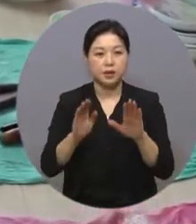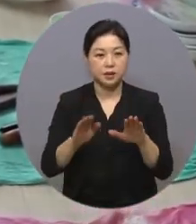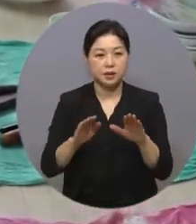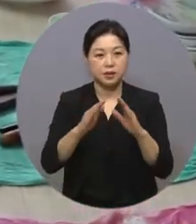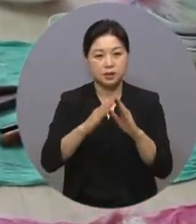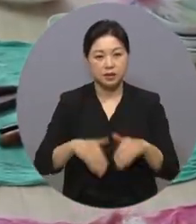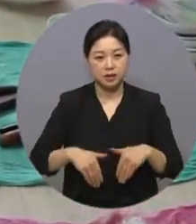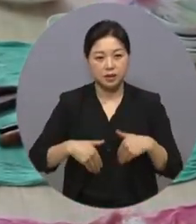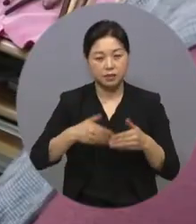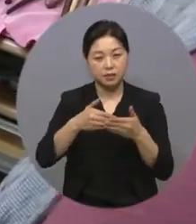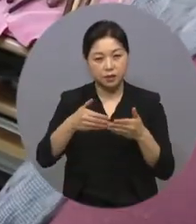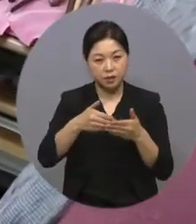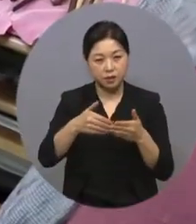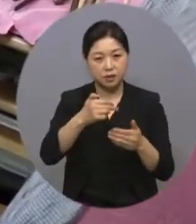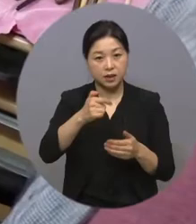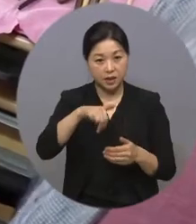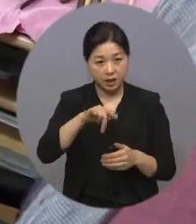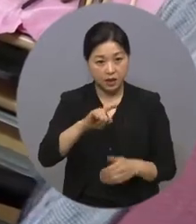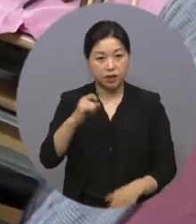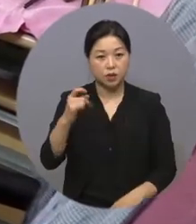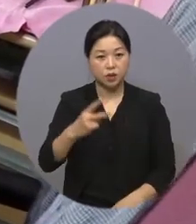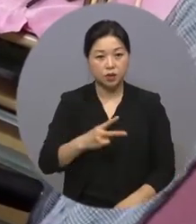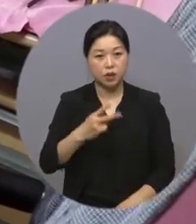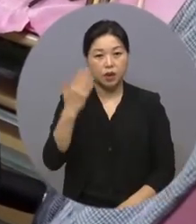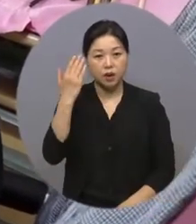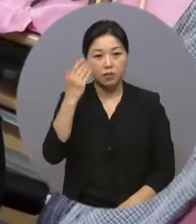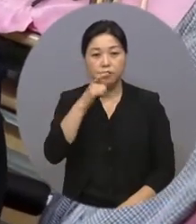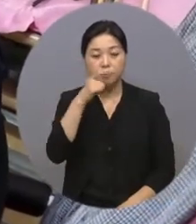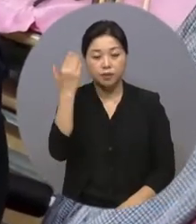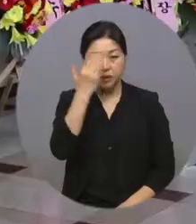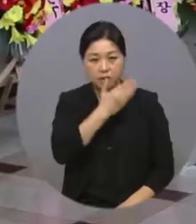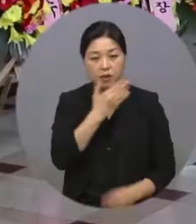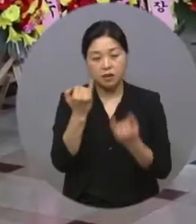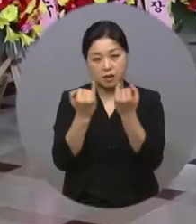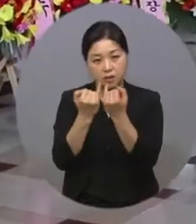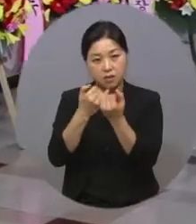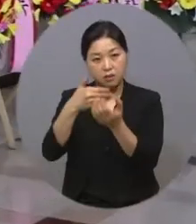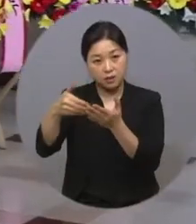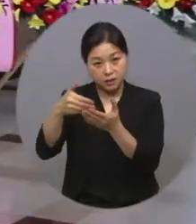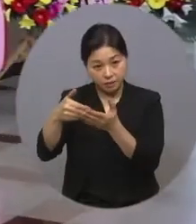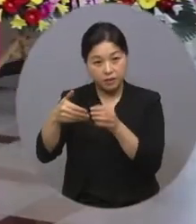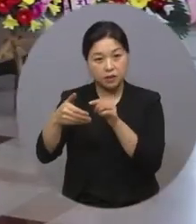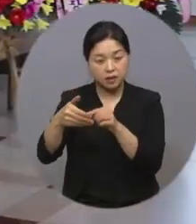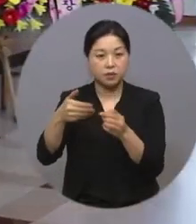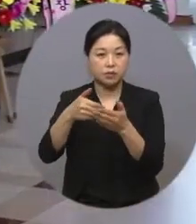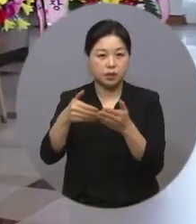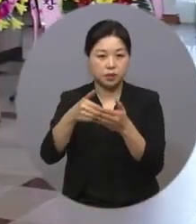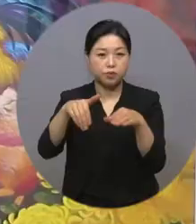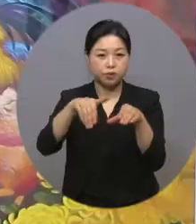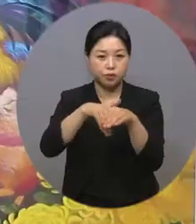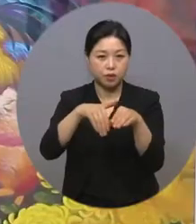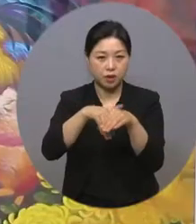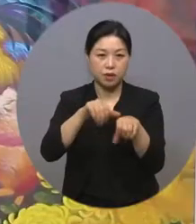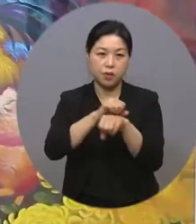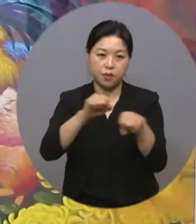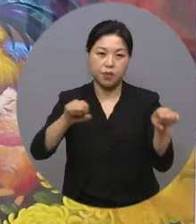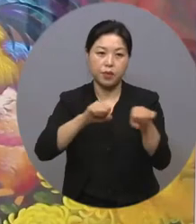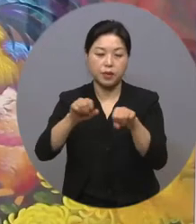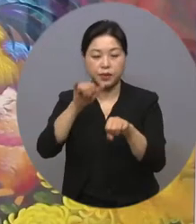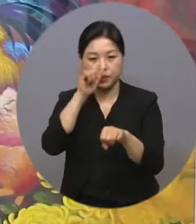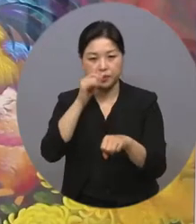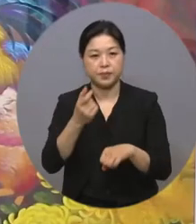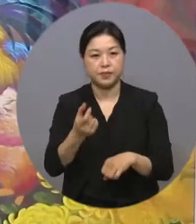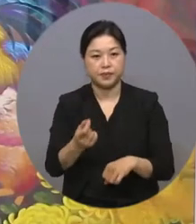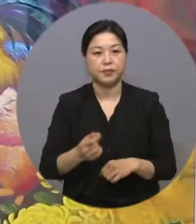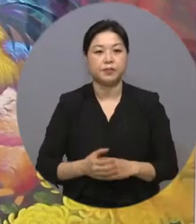전남 미술작가회와 여수 여성작가회 등으로 미술 문화의 지평을 넓혀가고 있습니다. 그동안